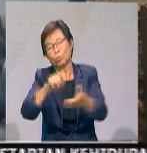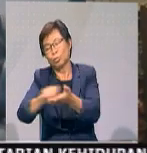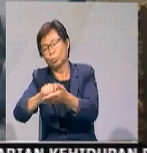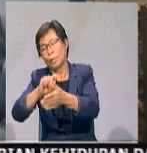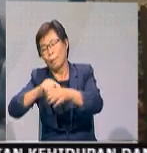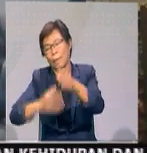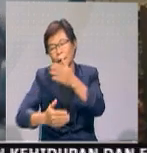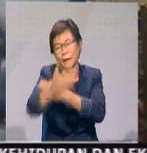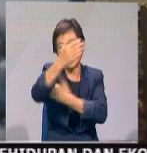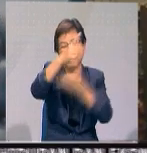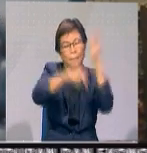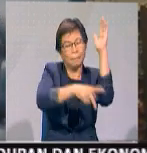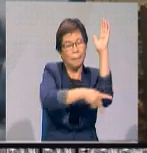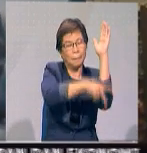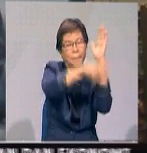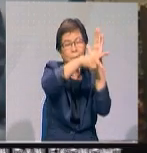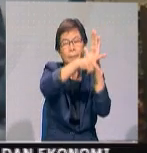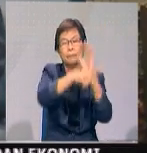pagi tadi.